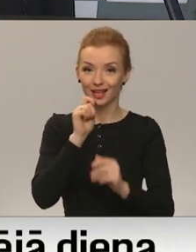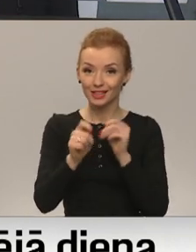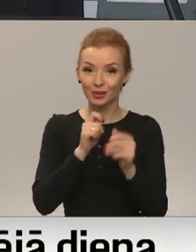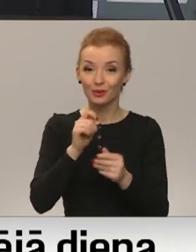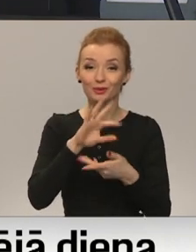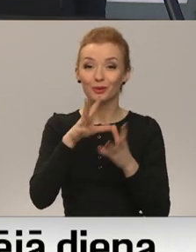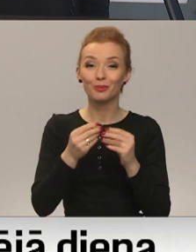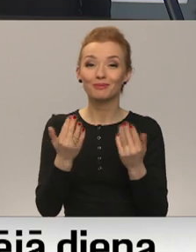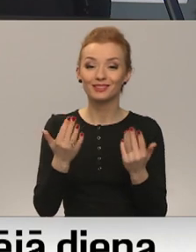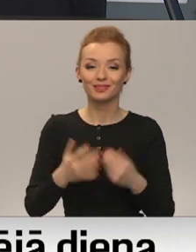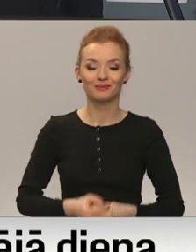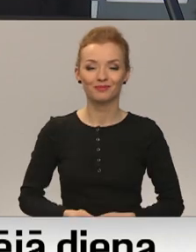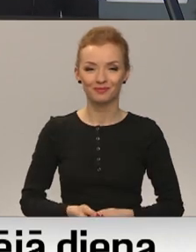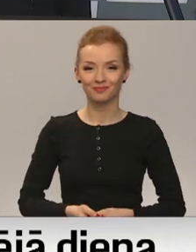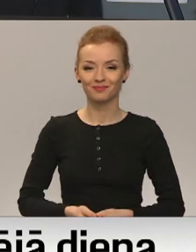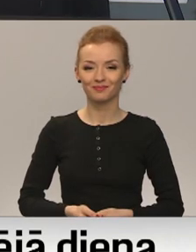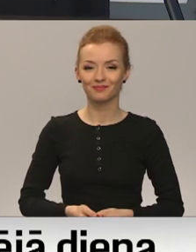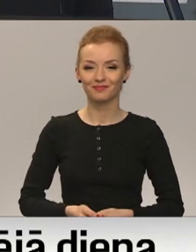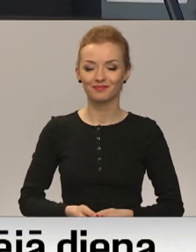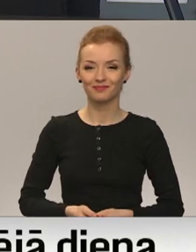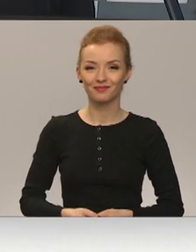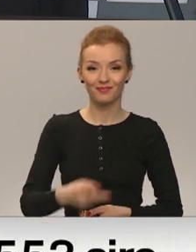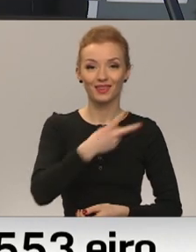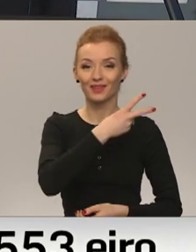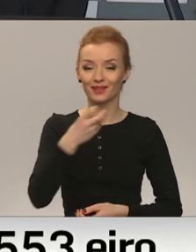saziedots. Un tie ir